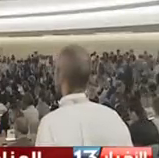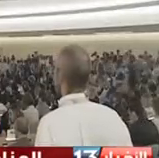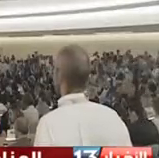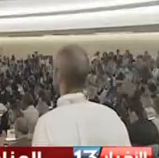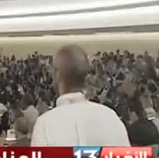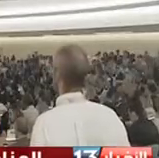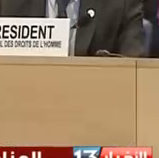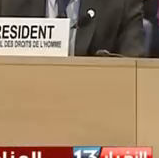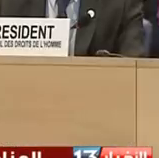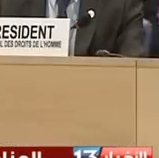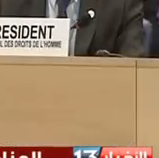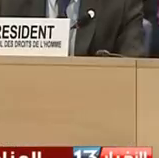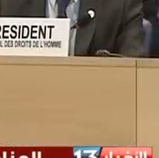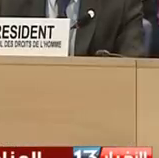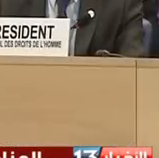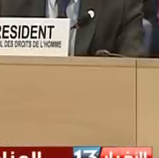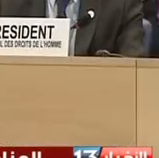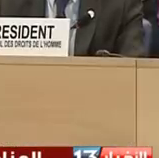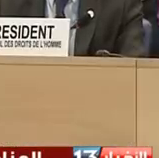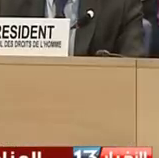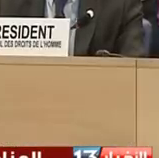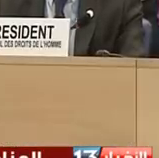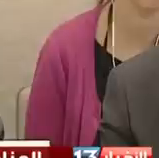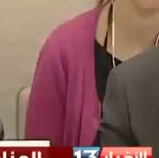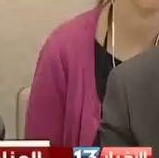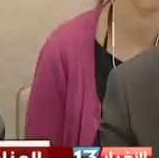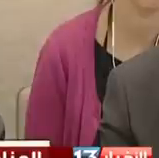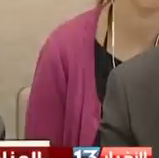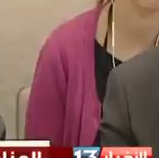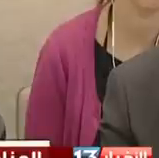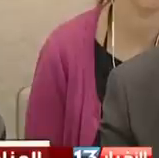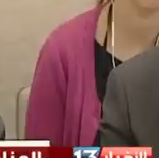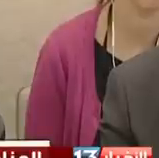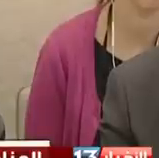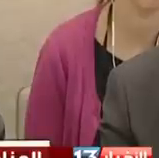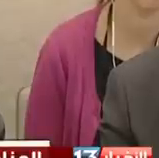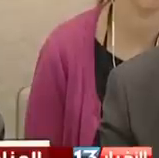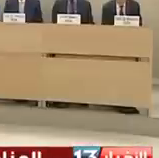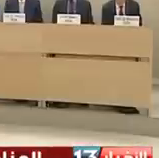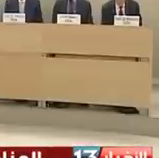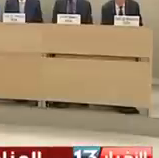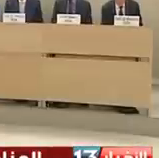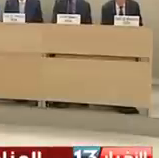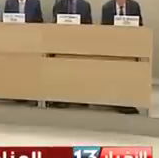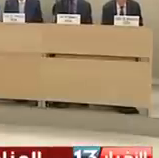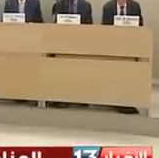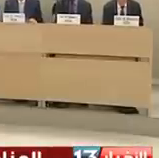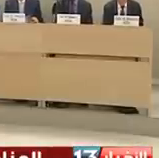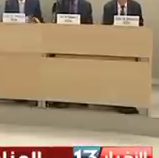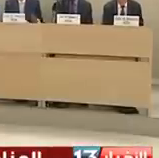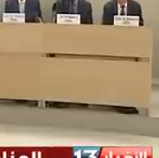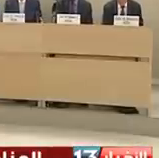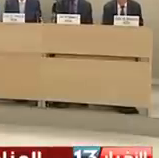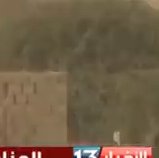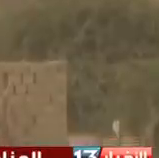مجلس حقوق الإنسان بالأمم المتحدة يعرب عن قلقه من التصعيد العسكري في اليمن ويدعو لتشكيل لجان دولية للتحقيق